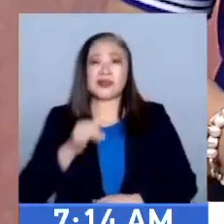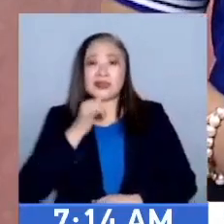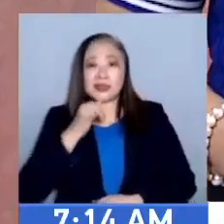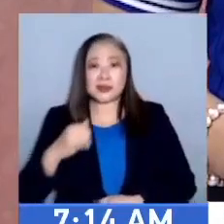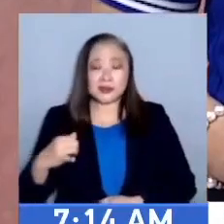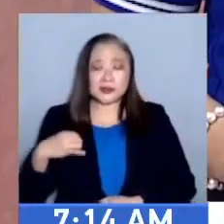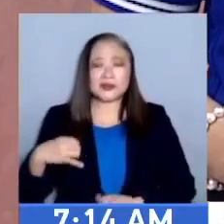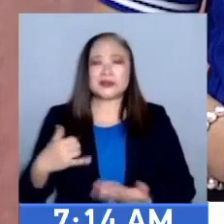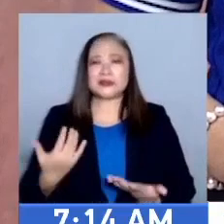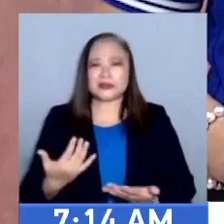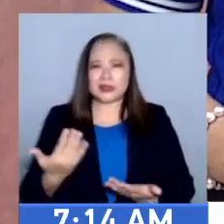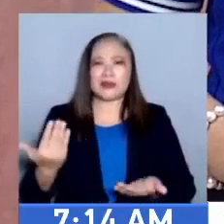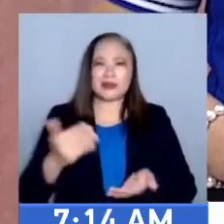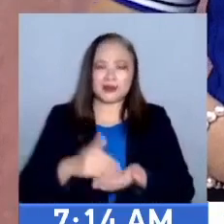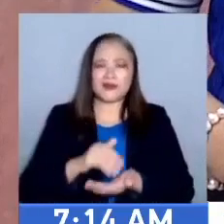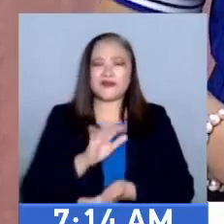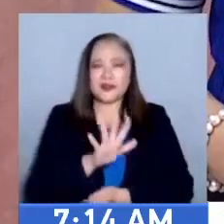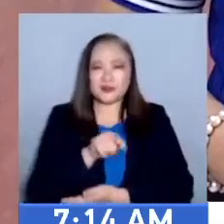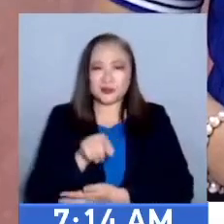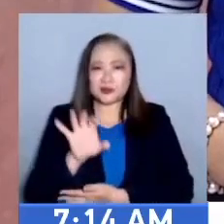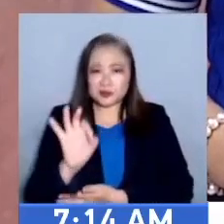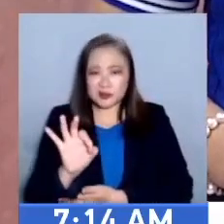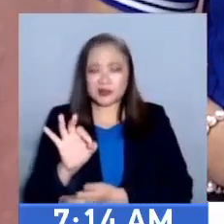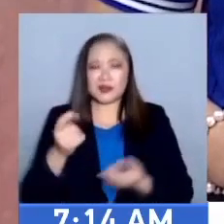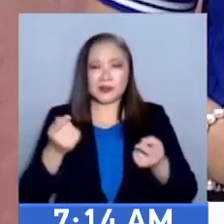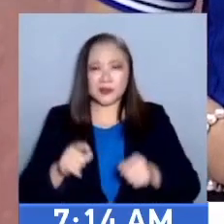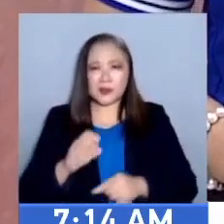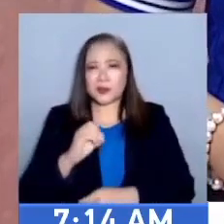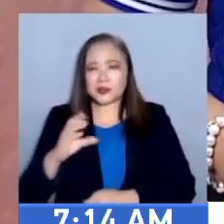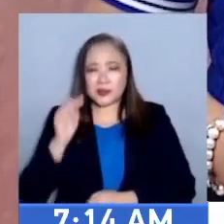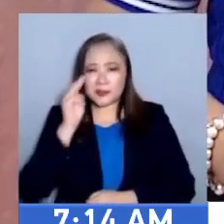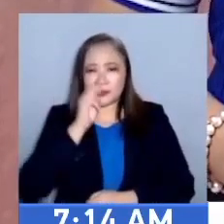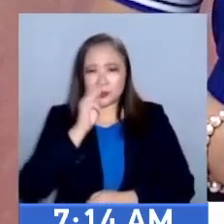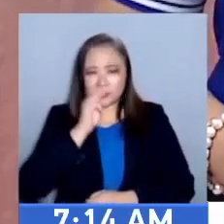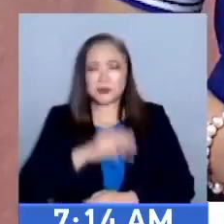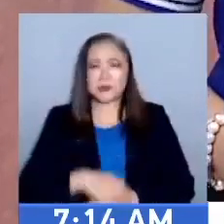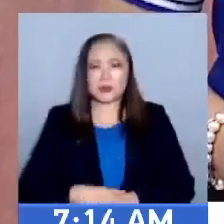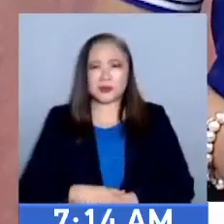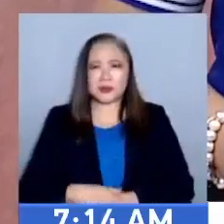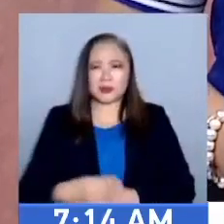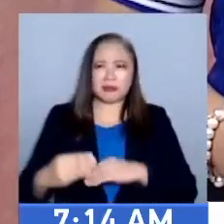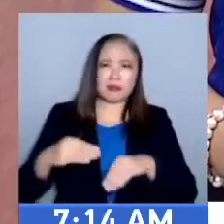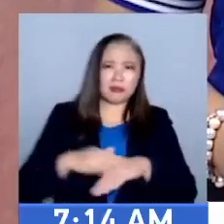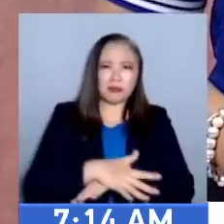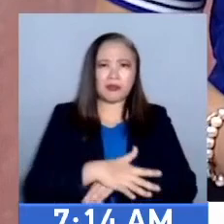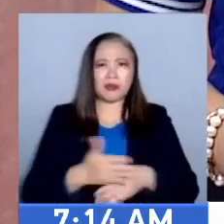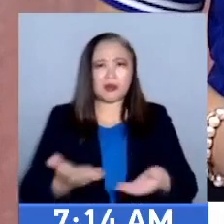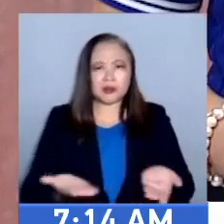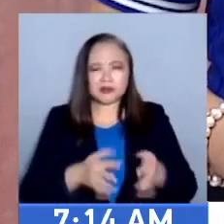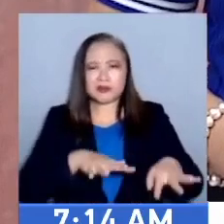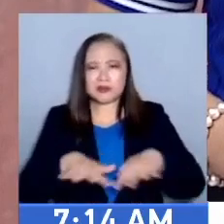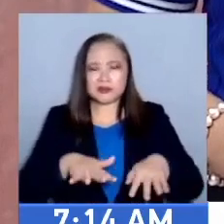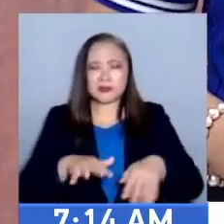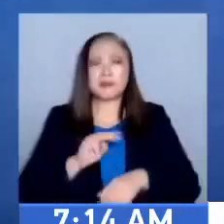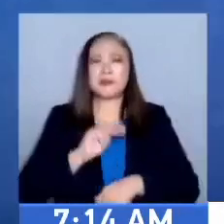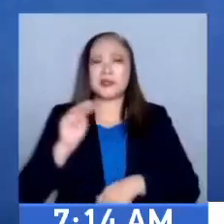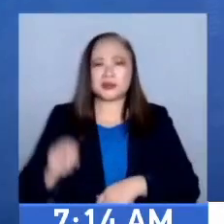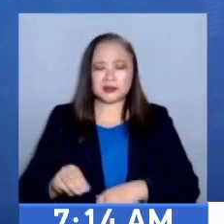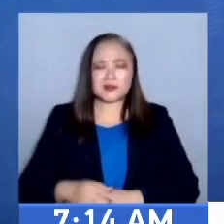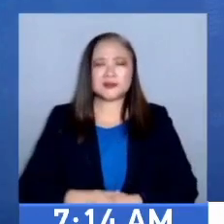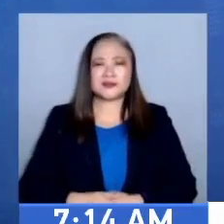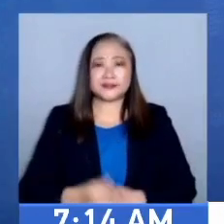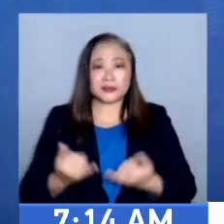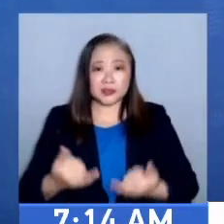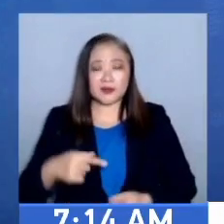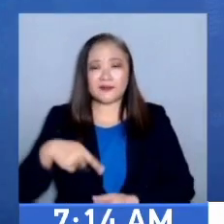lindol ang yumanig sa Occidental Mindoro at naramdaman hanggang dito sa Metro Manila kaugnay po niyan mga kapanayan po natin si f Director teresito bacolcol